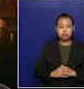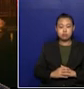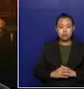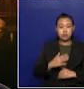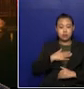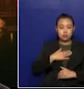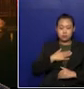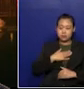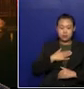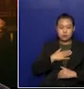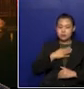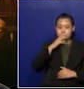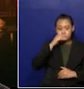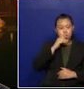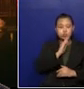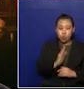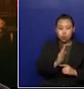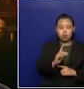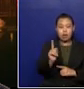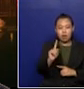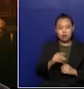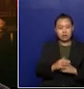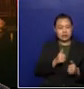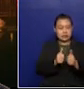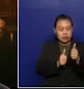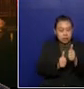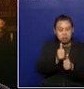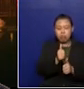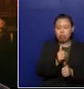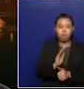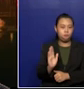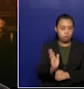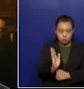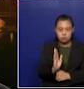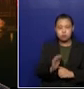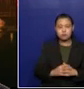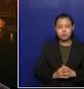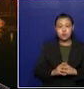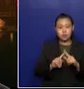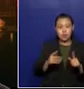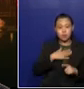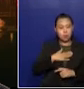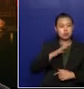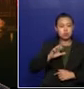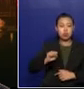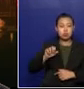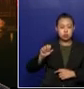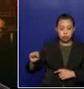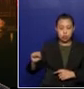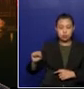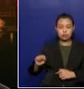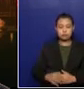ดตรงๆนะฮะผมไม่มีศักยภาพอะไรไปสู้ท่านได้หรอกฮะแต่ผมจะพูดในฐานะผู้แทนราษฎรคนหนึ่งของ